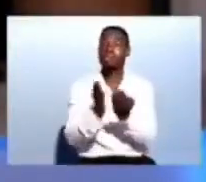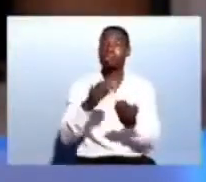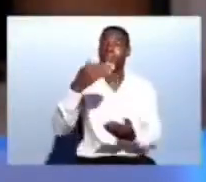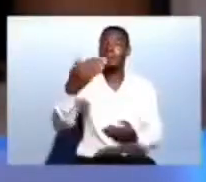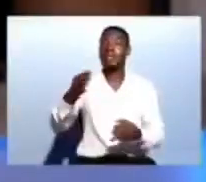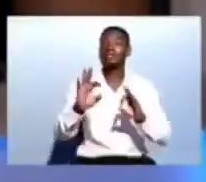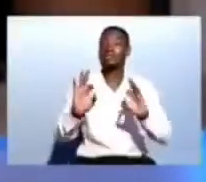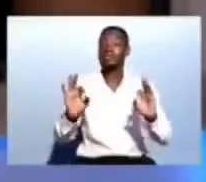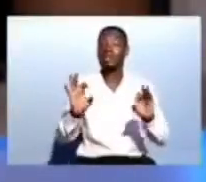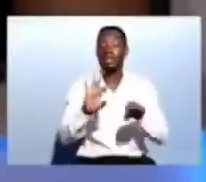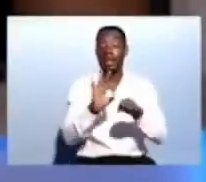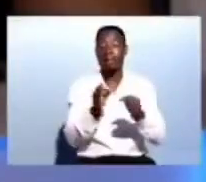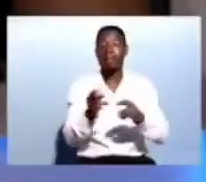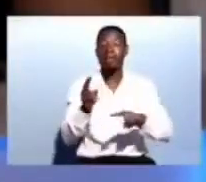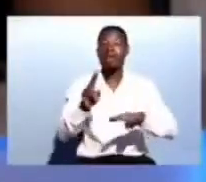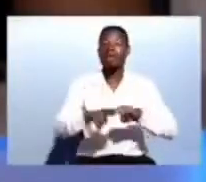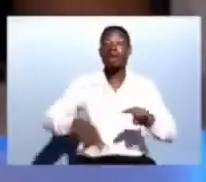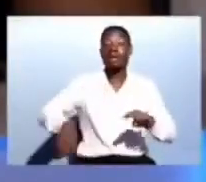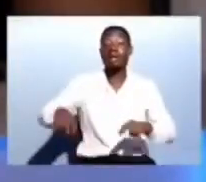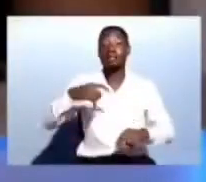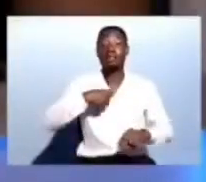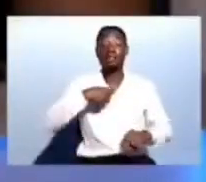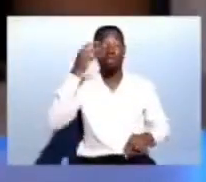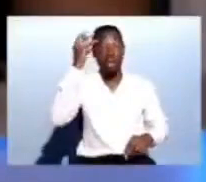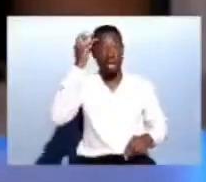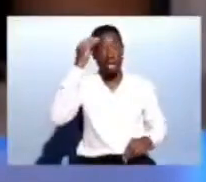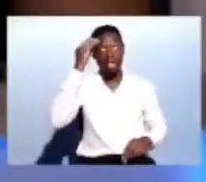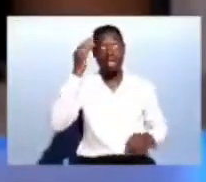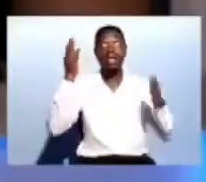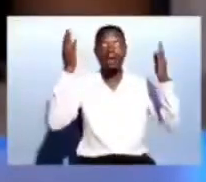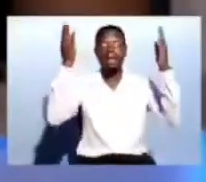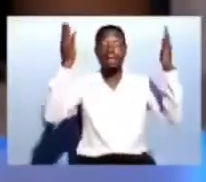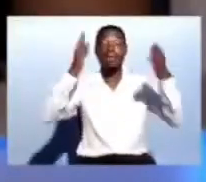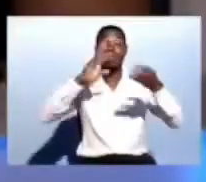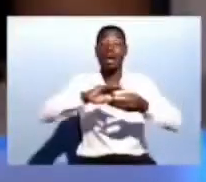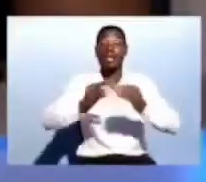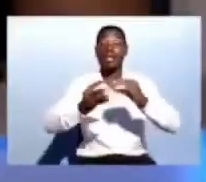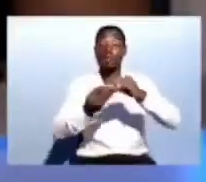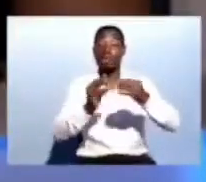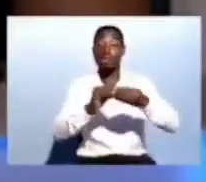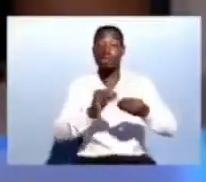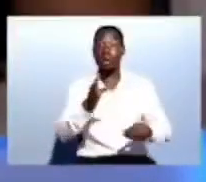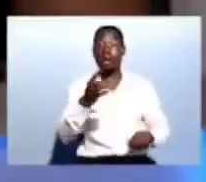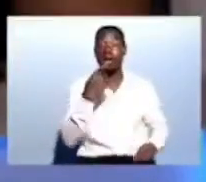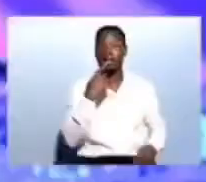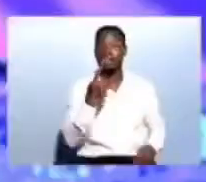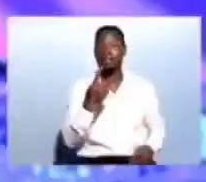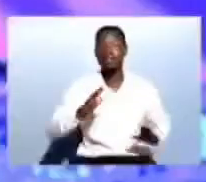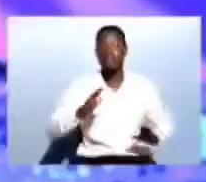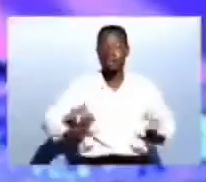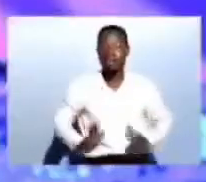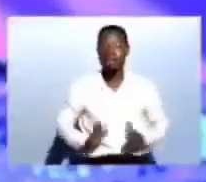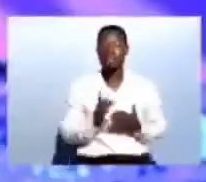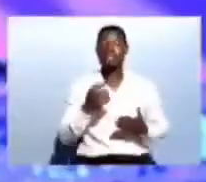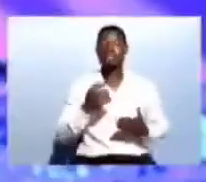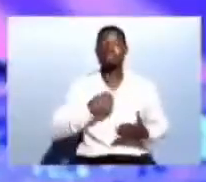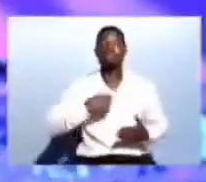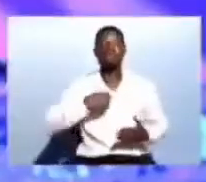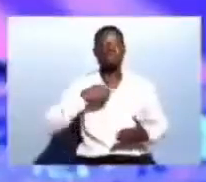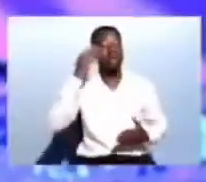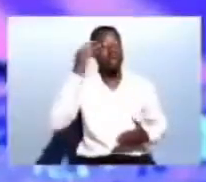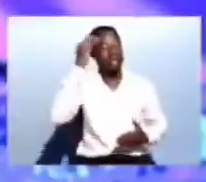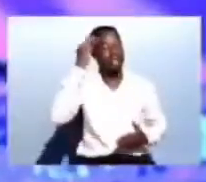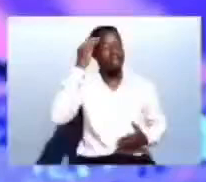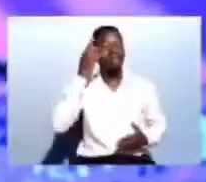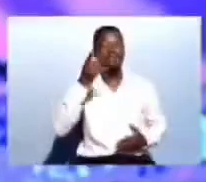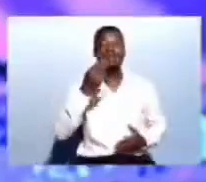Namna ya kukaa na sisi kwa akili. Ikiwa Mungu aliyekuumba amesema uishi na mimi kwa akili, we ni nani ambaye utaki